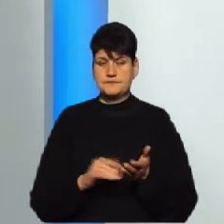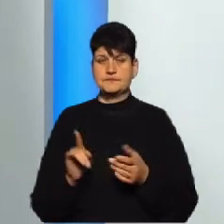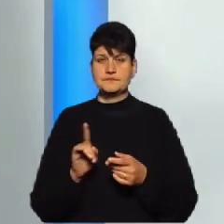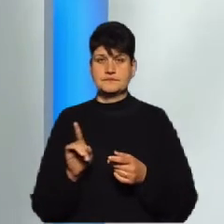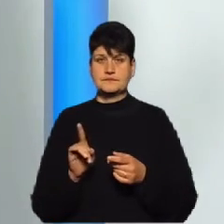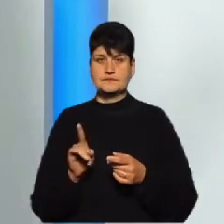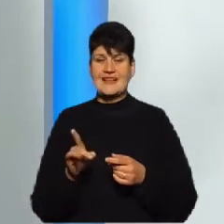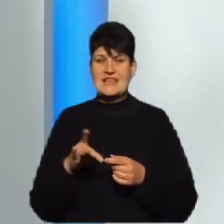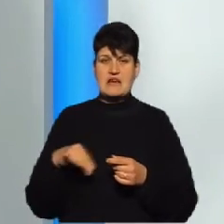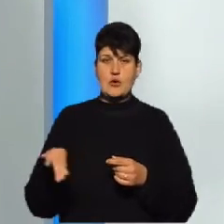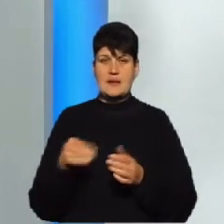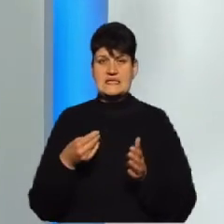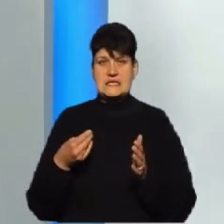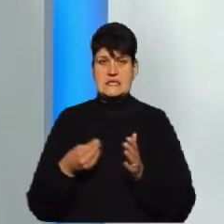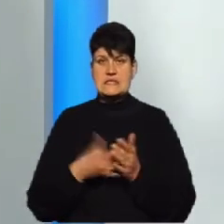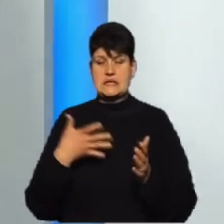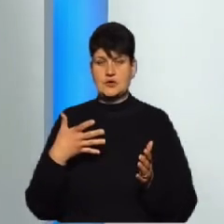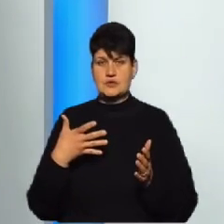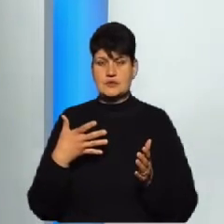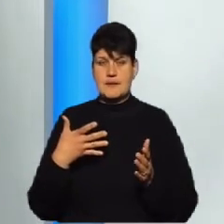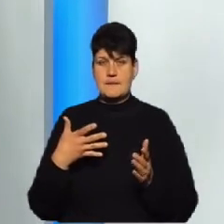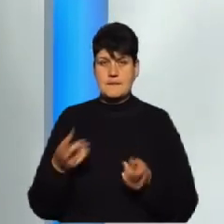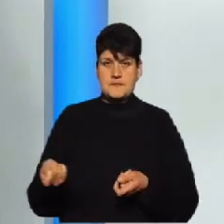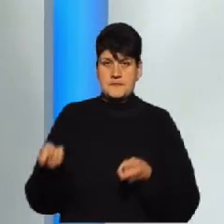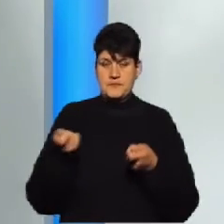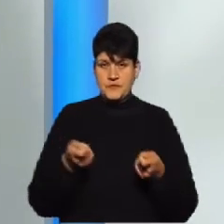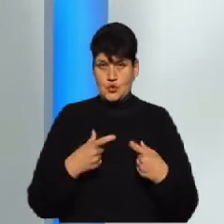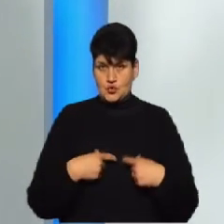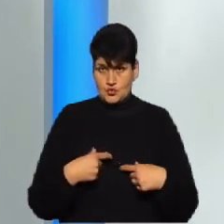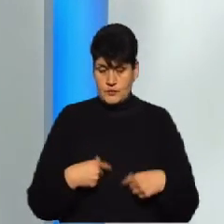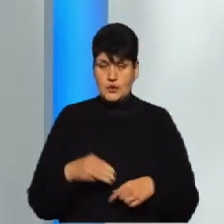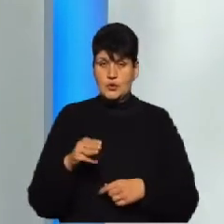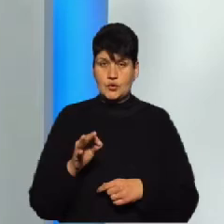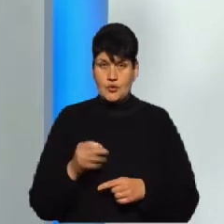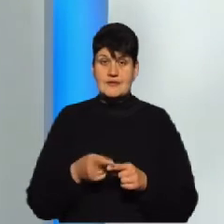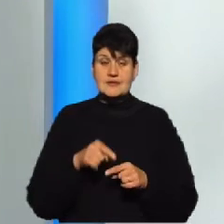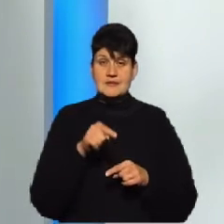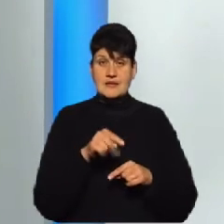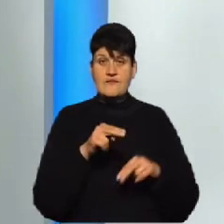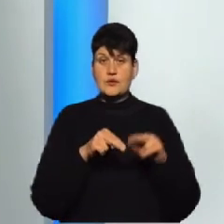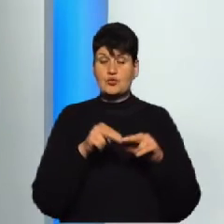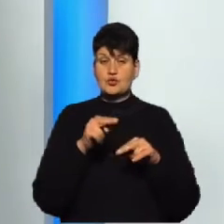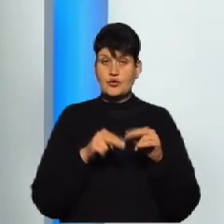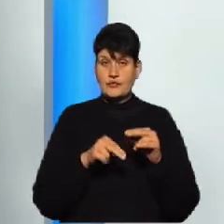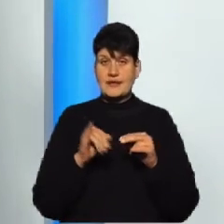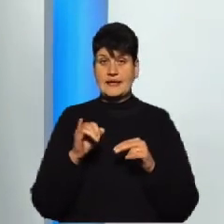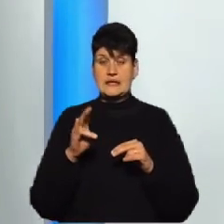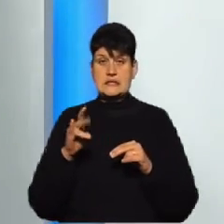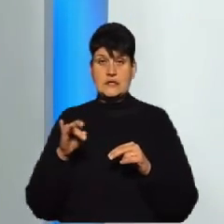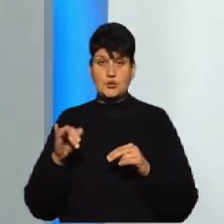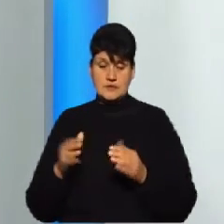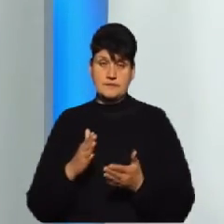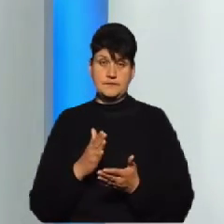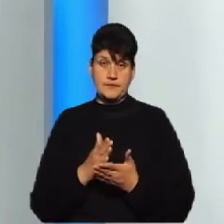цінності привносимо собі, то, власне, це вибудовування інституційно відбувається. Воно, само собою,